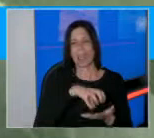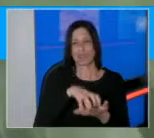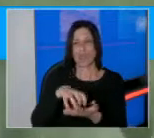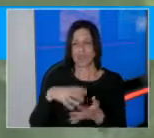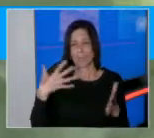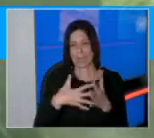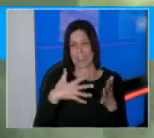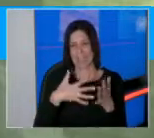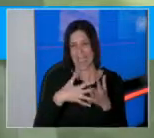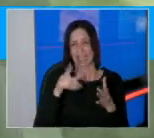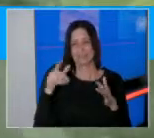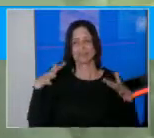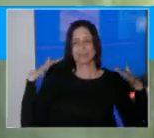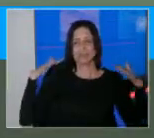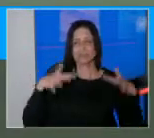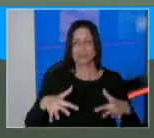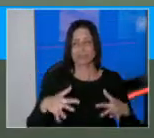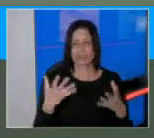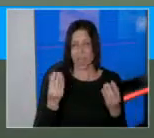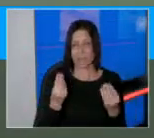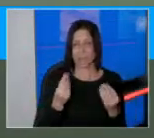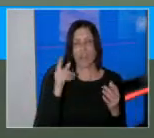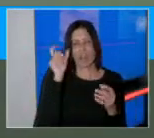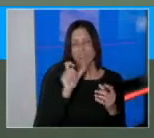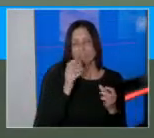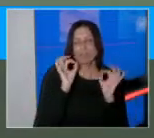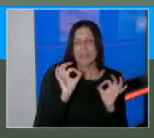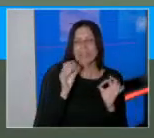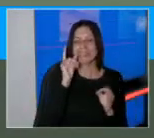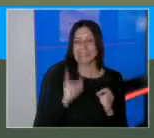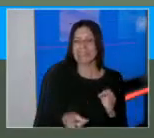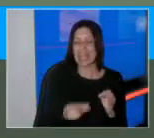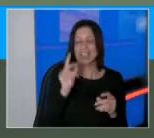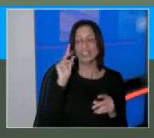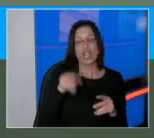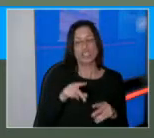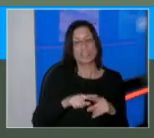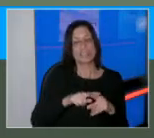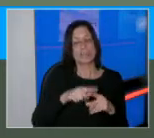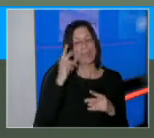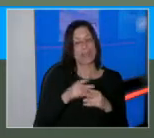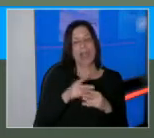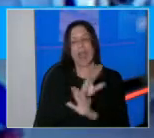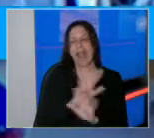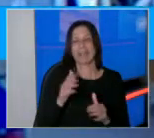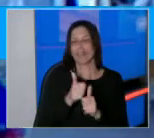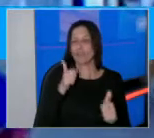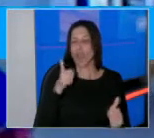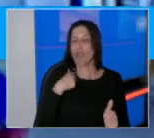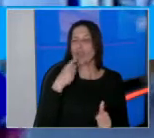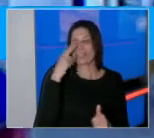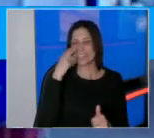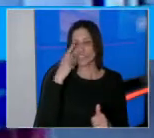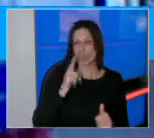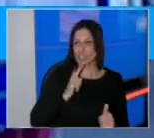בתחנות הבדיקה, והם מציפים אותם וממראים אותם, עד שלאנשים שבאמת צריכים אותם, כי יש להם סימני מחלה, אין תורים. אני אומר מניסיון אישי,